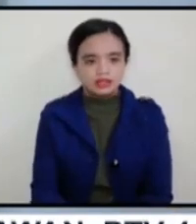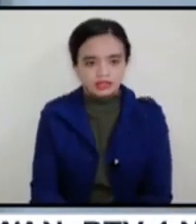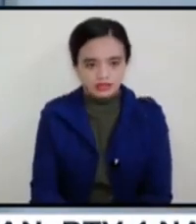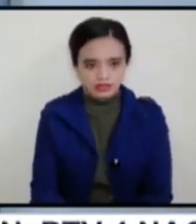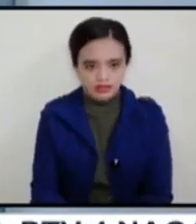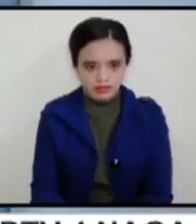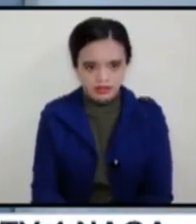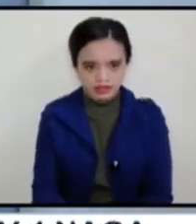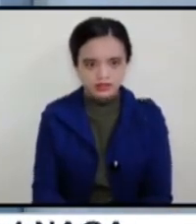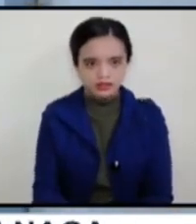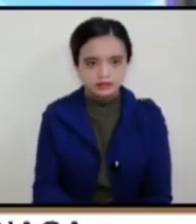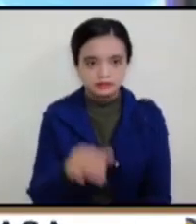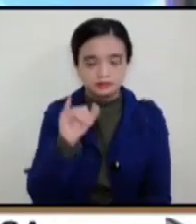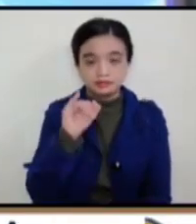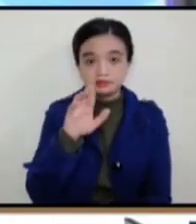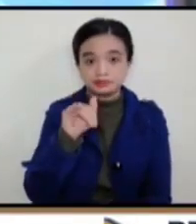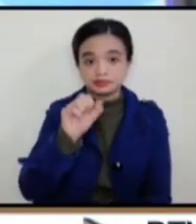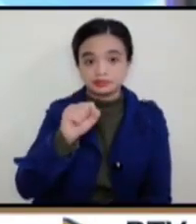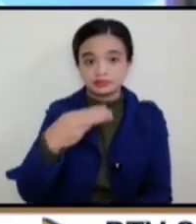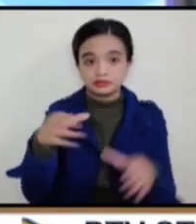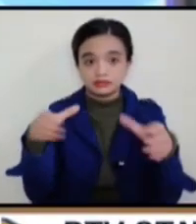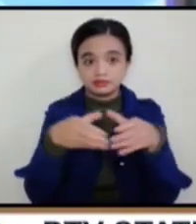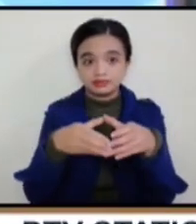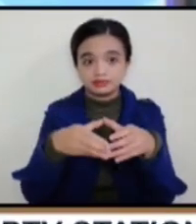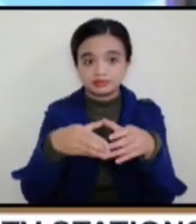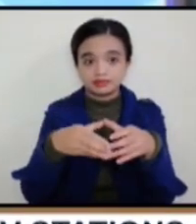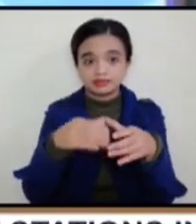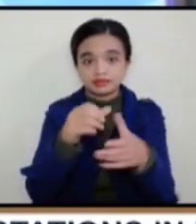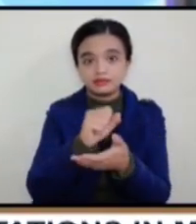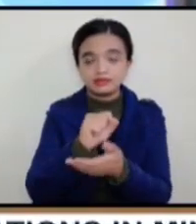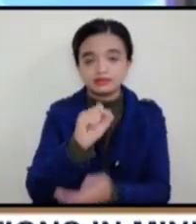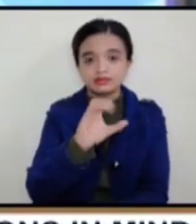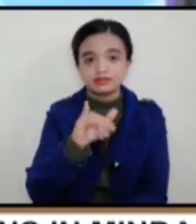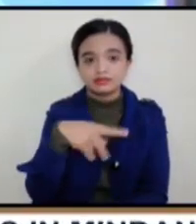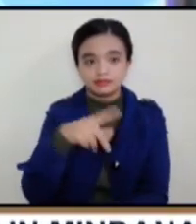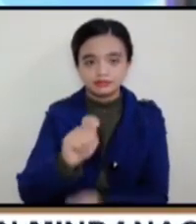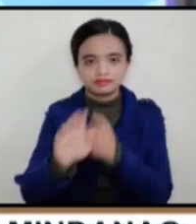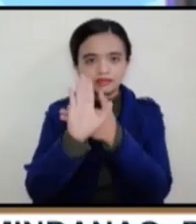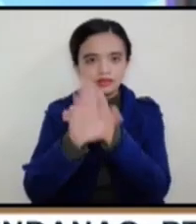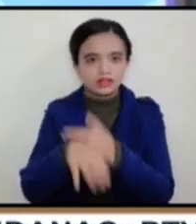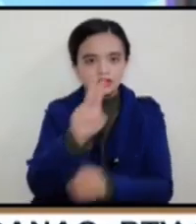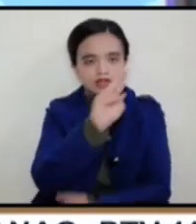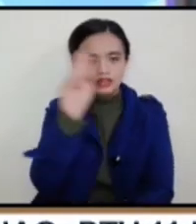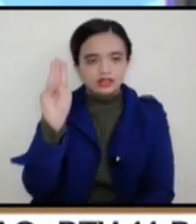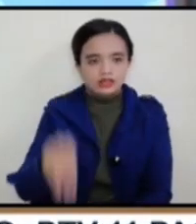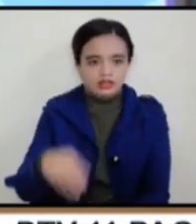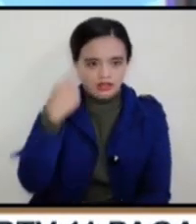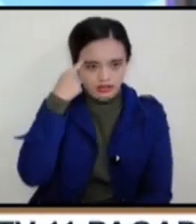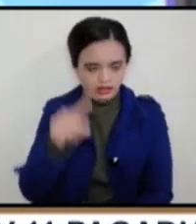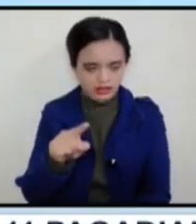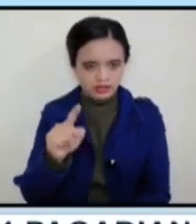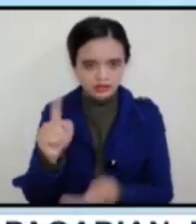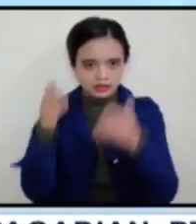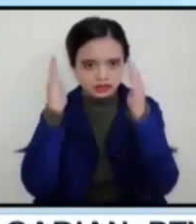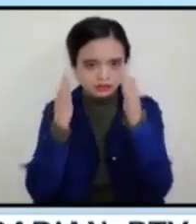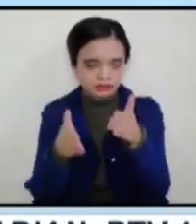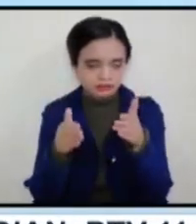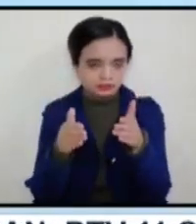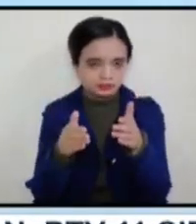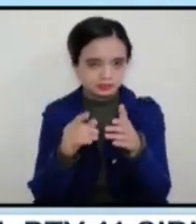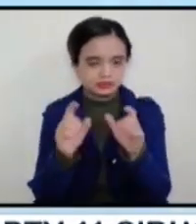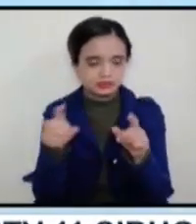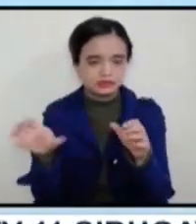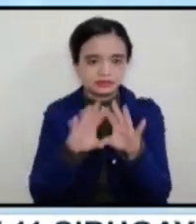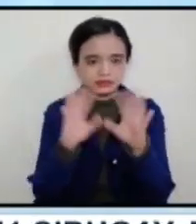Irish rock band na The Script magbabalik Pilipinas para sa kanilang Satellites World Tour. The